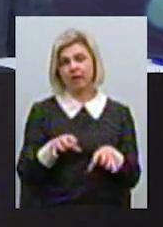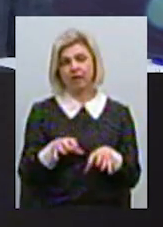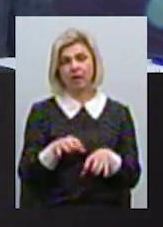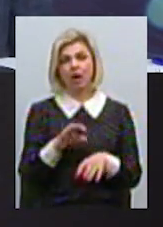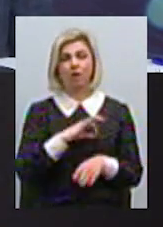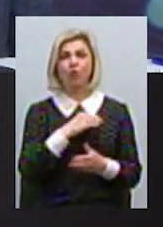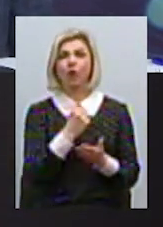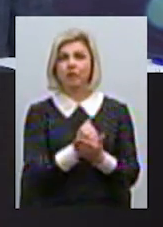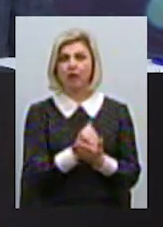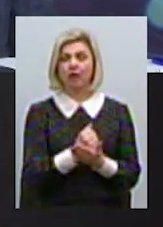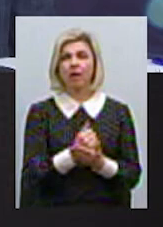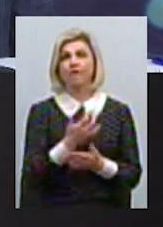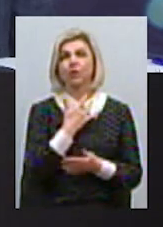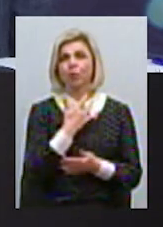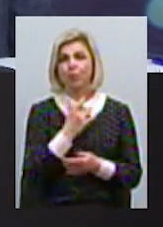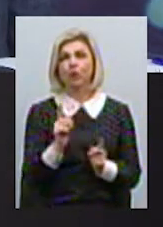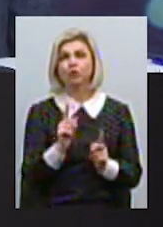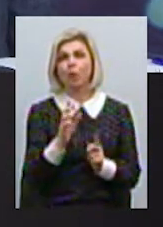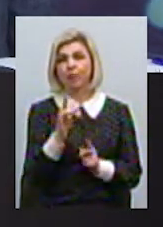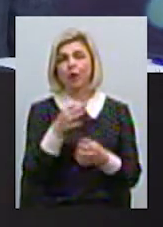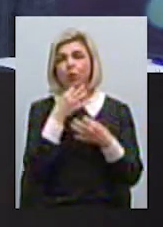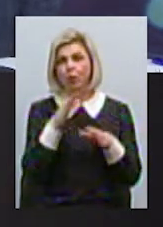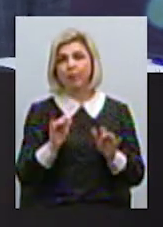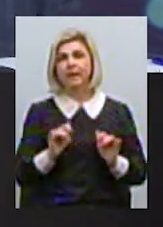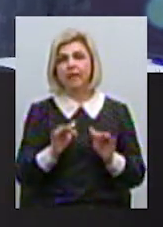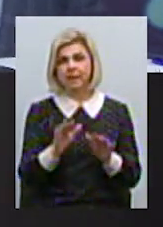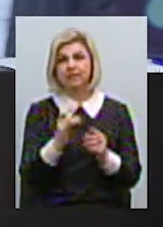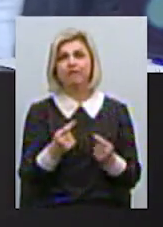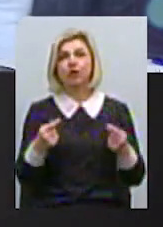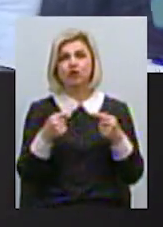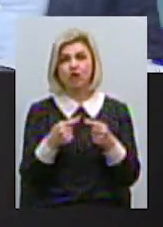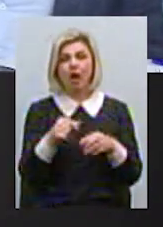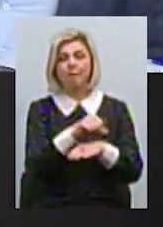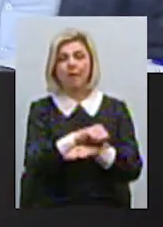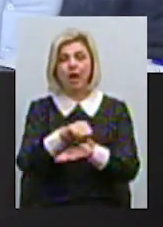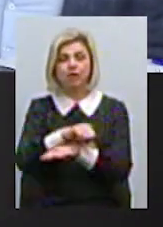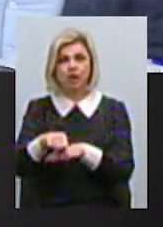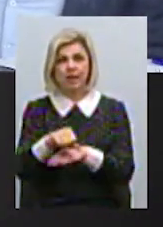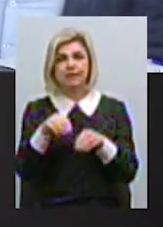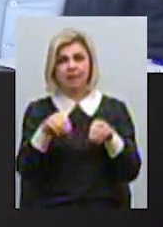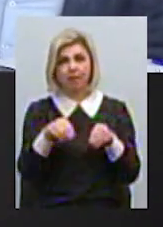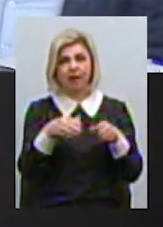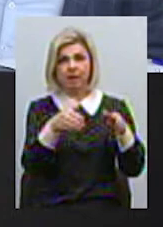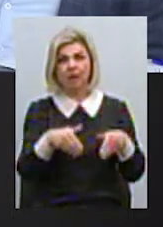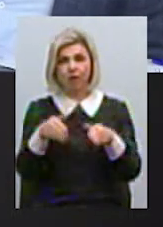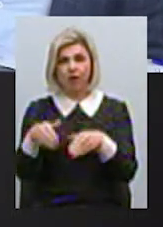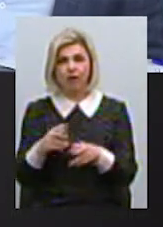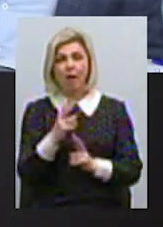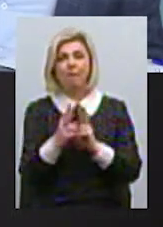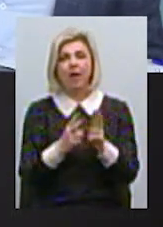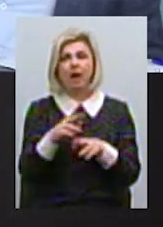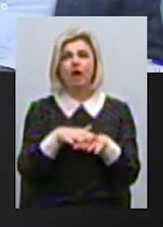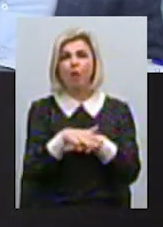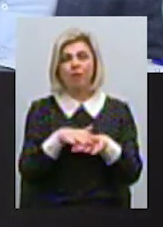Нотарі виступають за те, щоб будь-які дії з визначенням меж земельних ділянок, перерахування